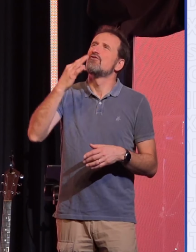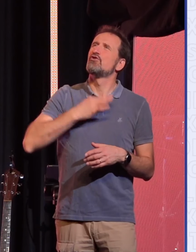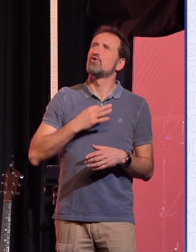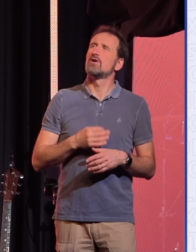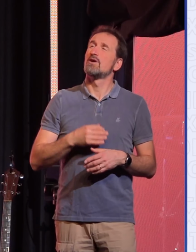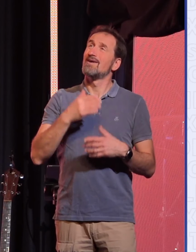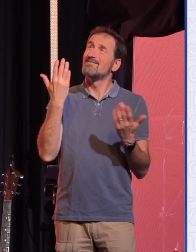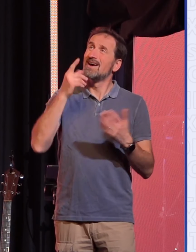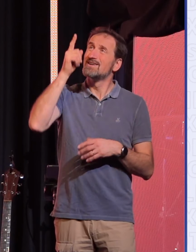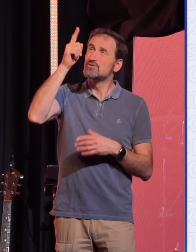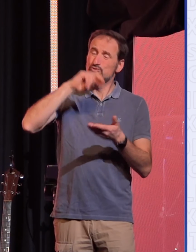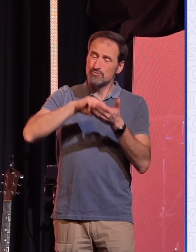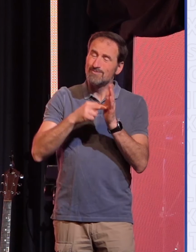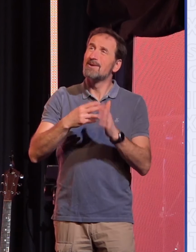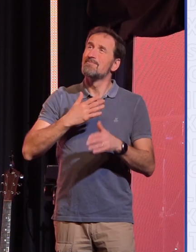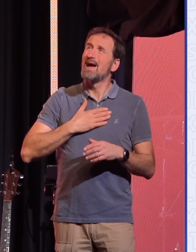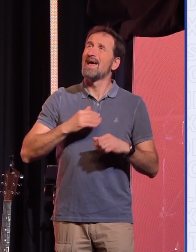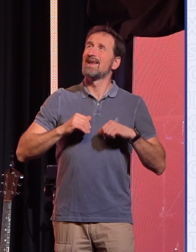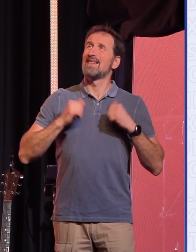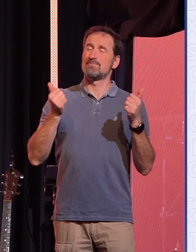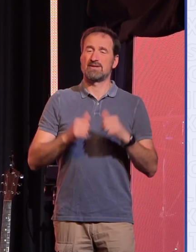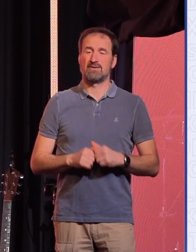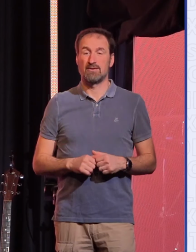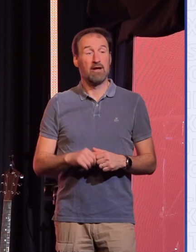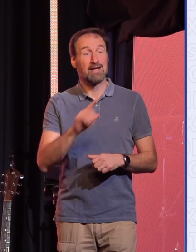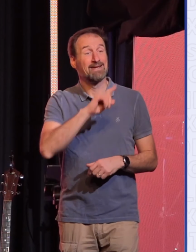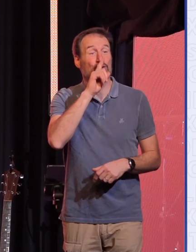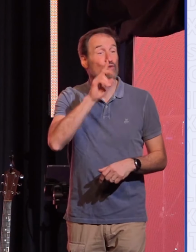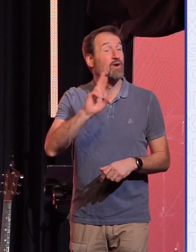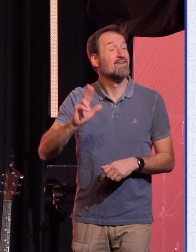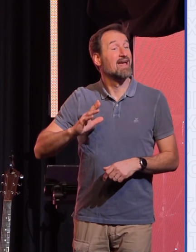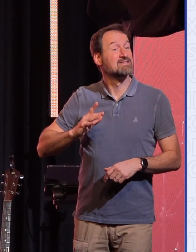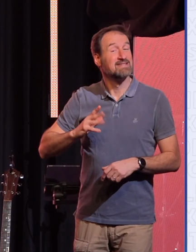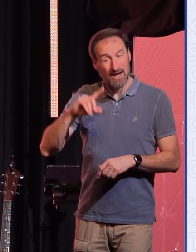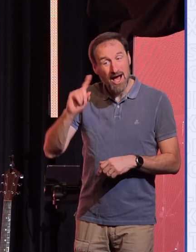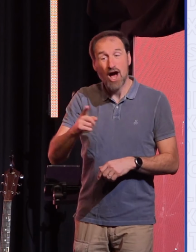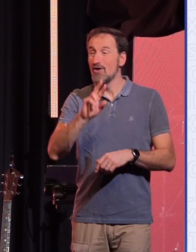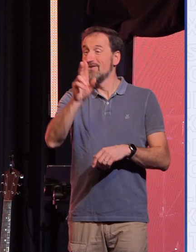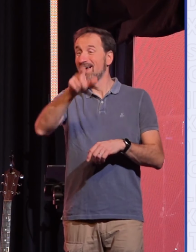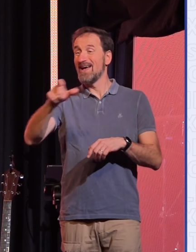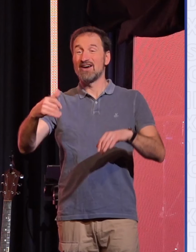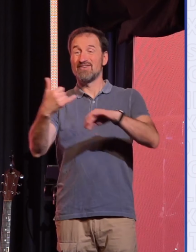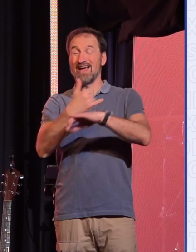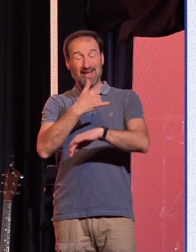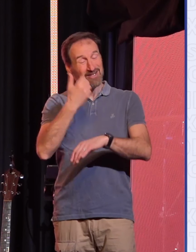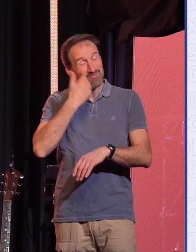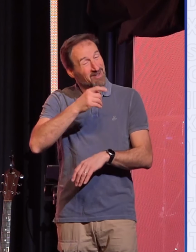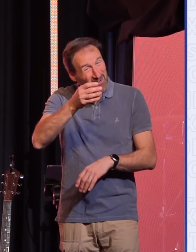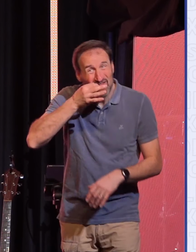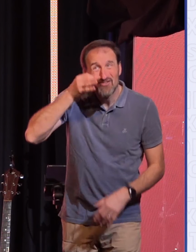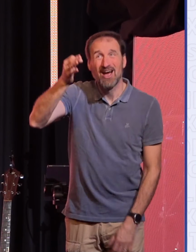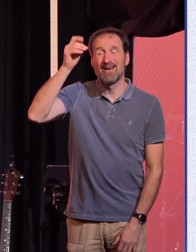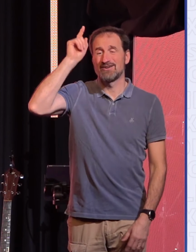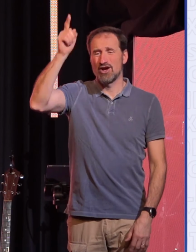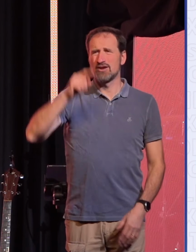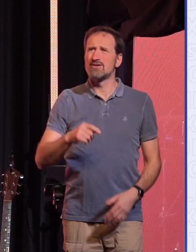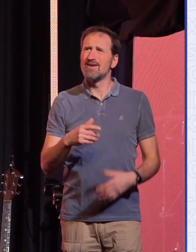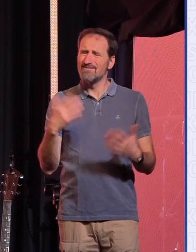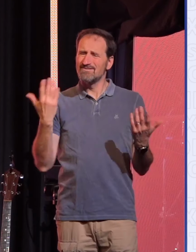gilt übrigens nicht nur für Singles, das gilt auch für jeden von uns. Was ist Gottes Plan, den du mit ganzem Herzen verfolgen